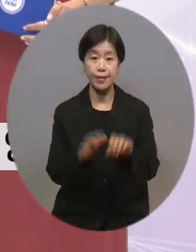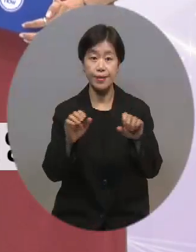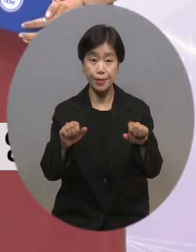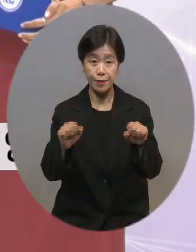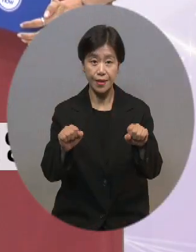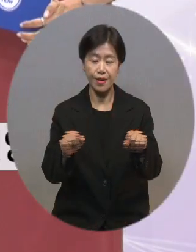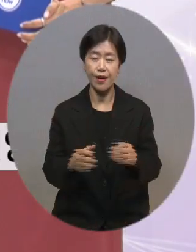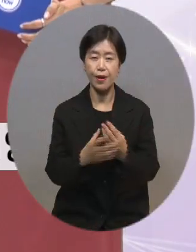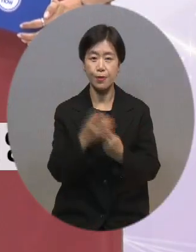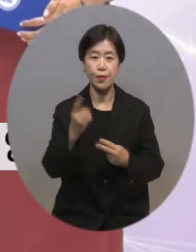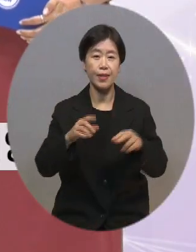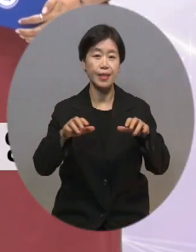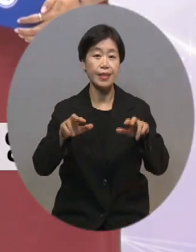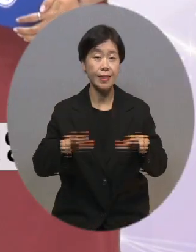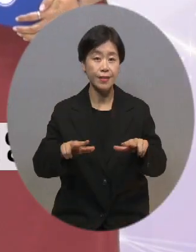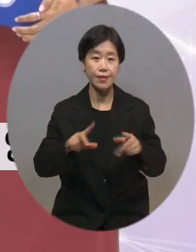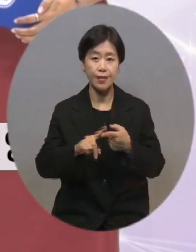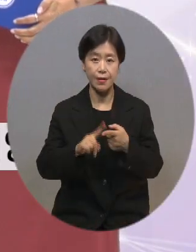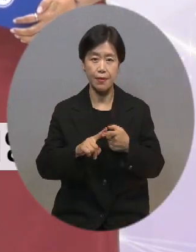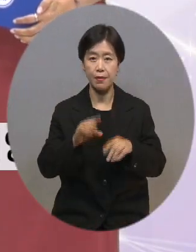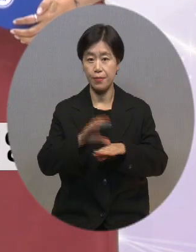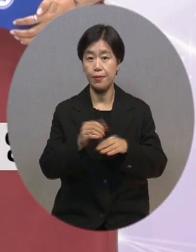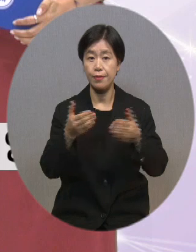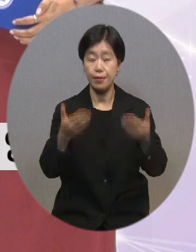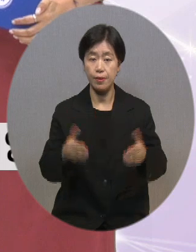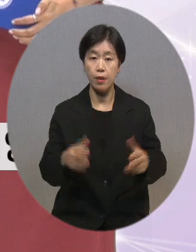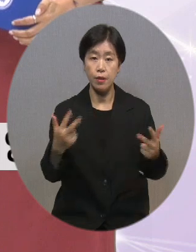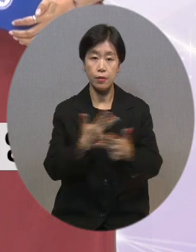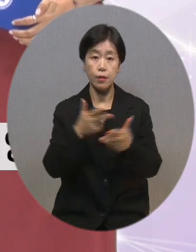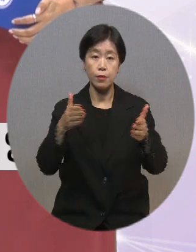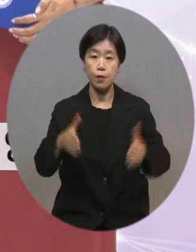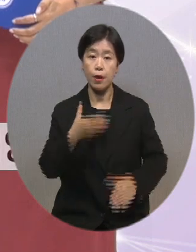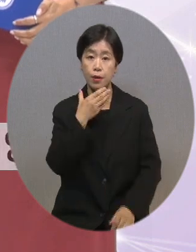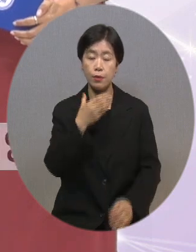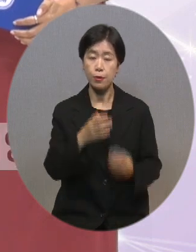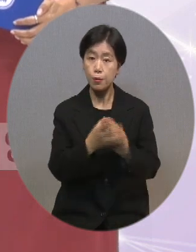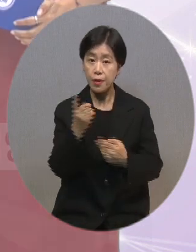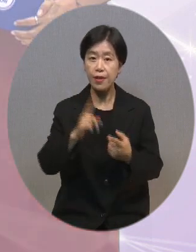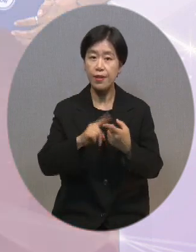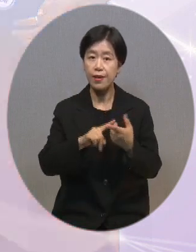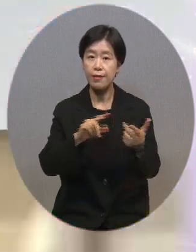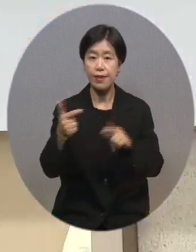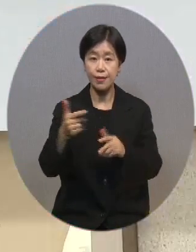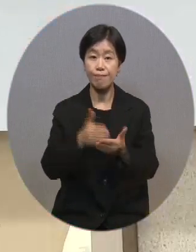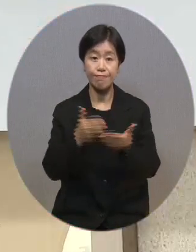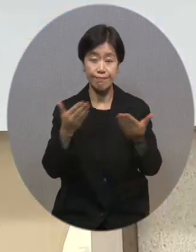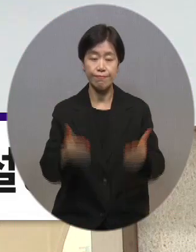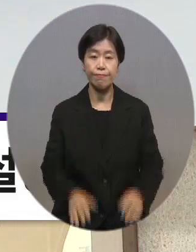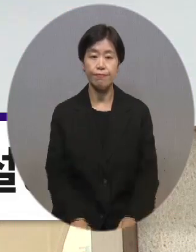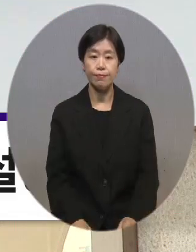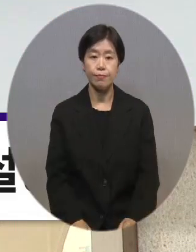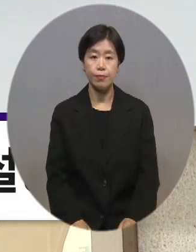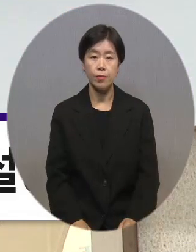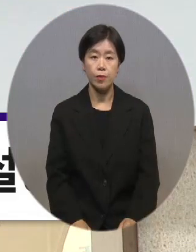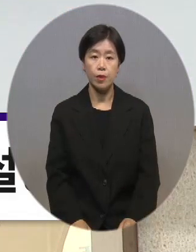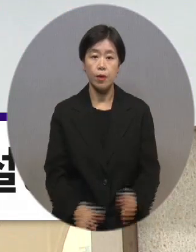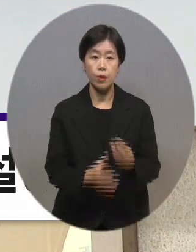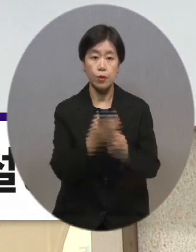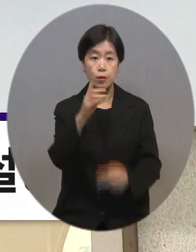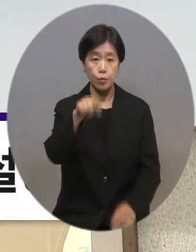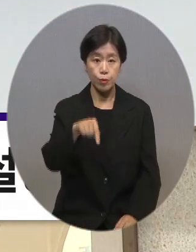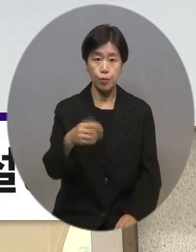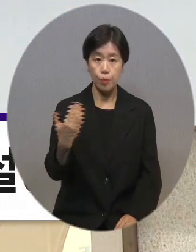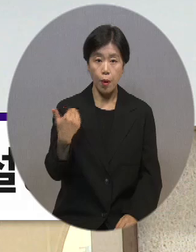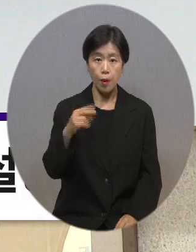안녕하십니까. 통일나우의 이영아입니다. 한 주간의 통일 소식 브리핑에서 전해드립니다. 통일부는 지난